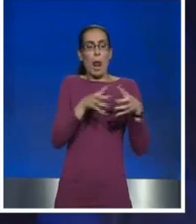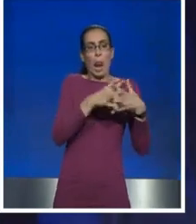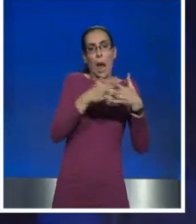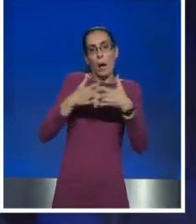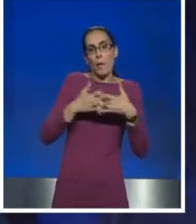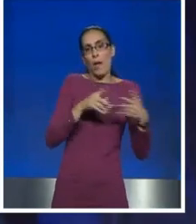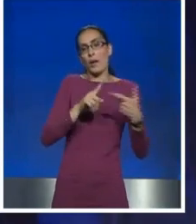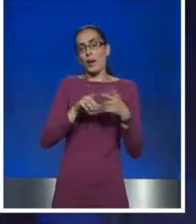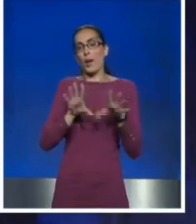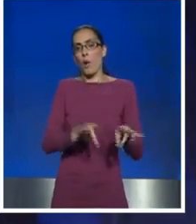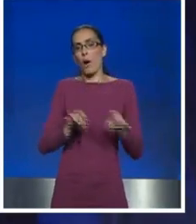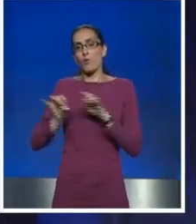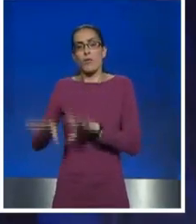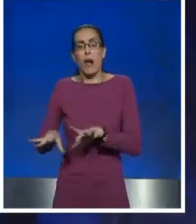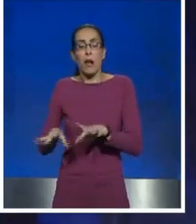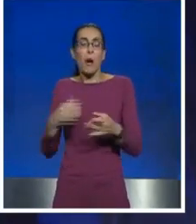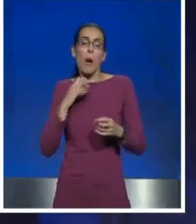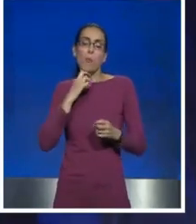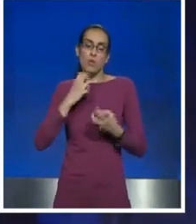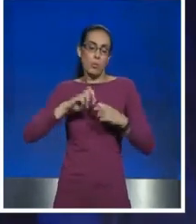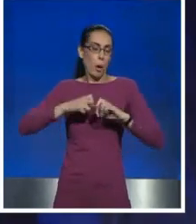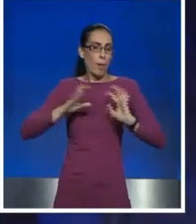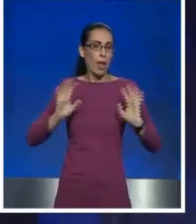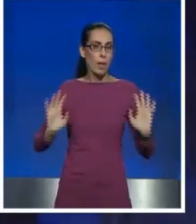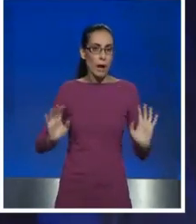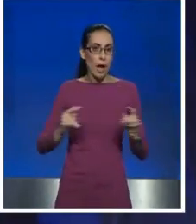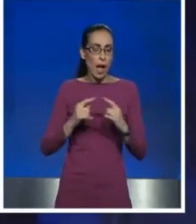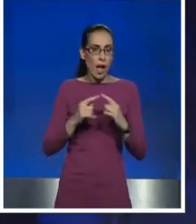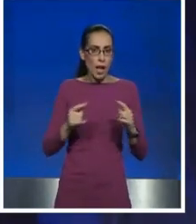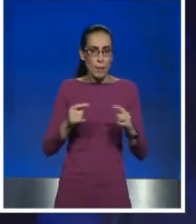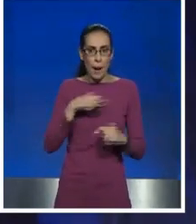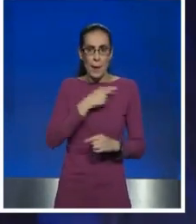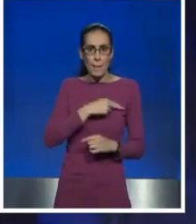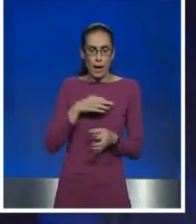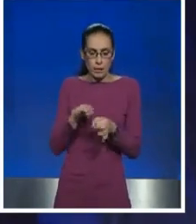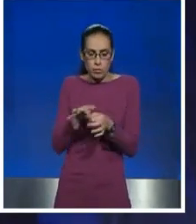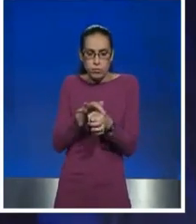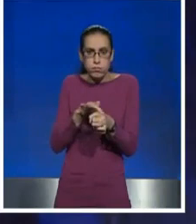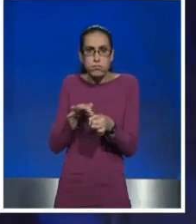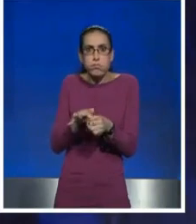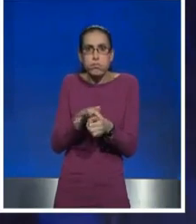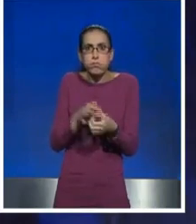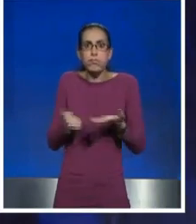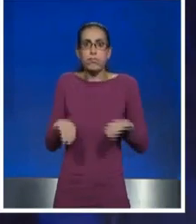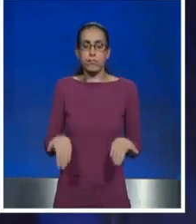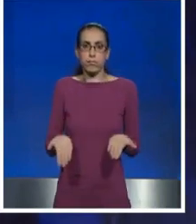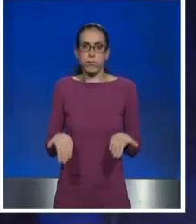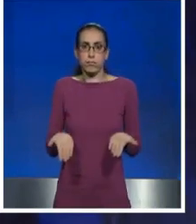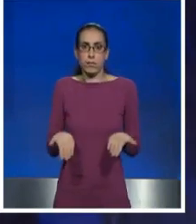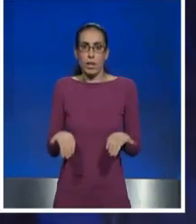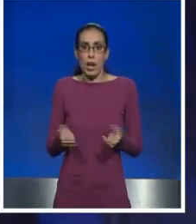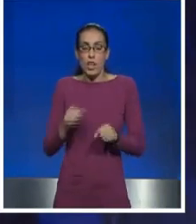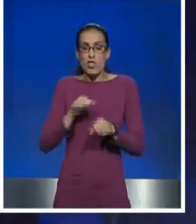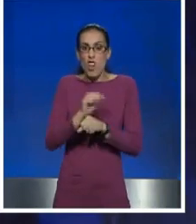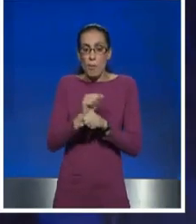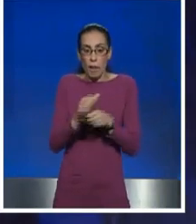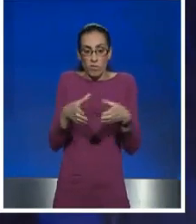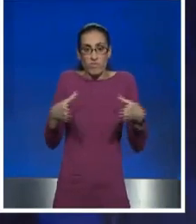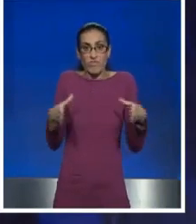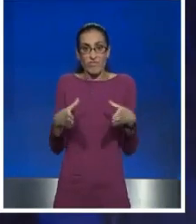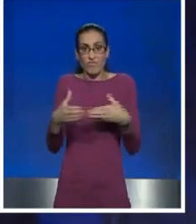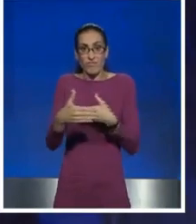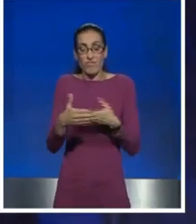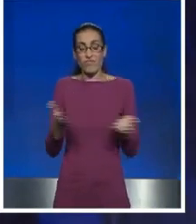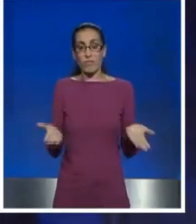an economy based on our size of the population, which is enormous. Imma mhux Malta blata qed